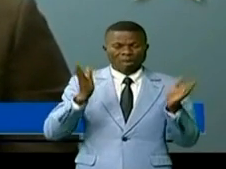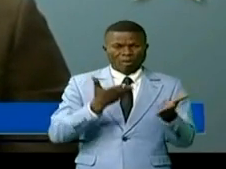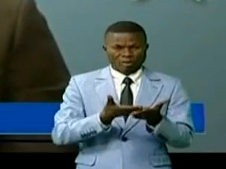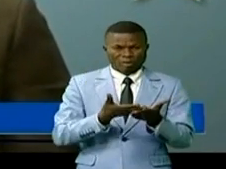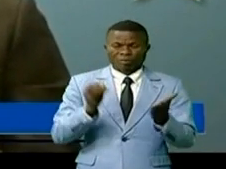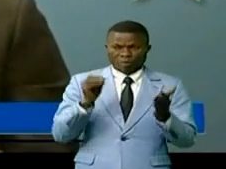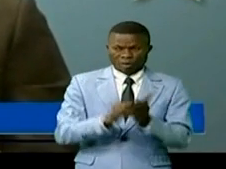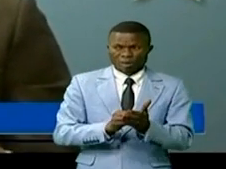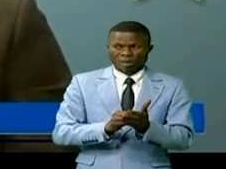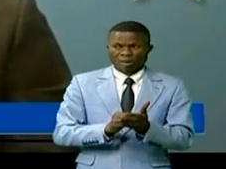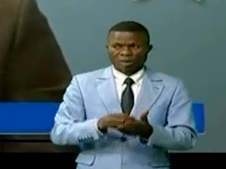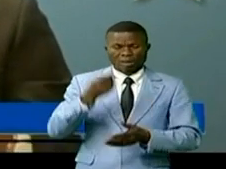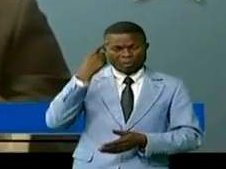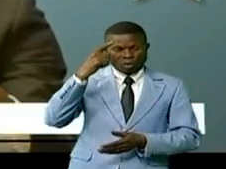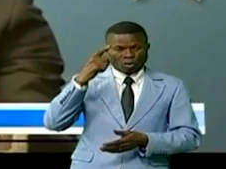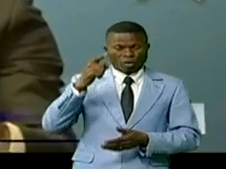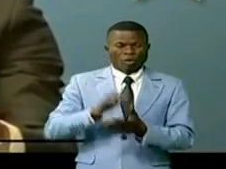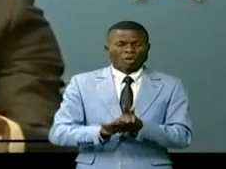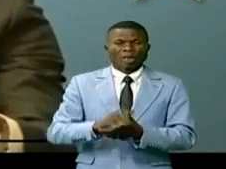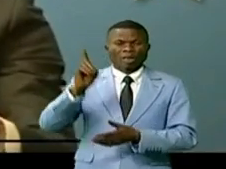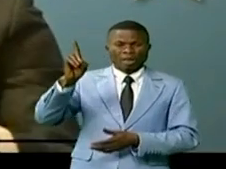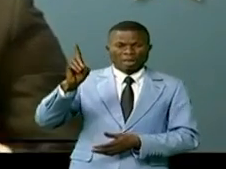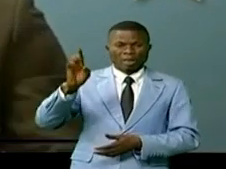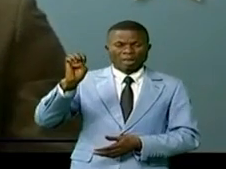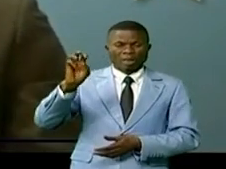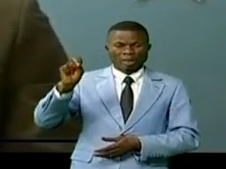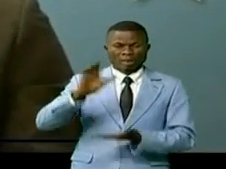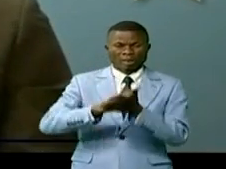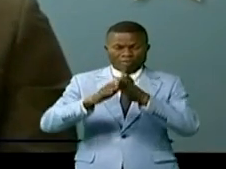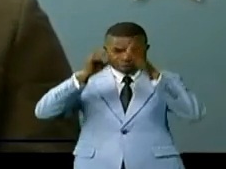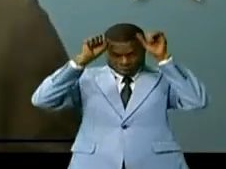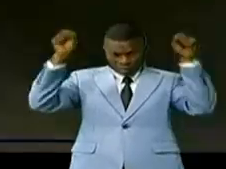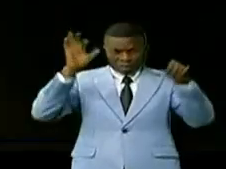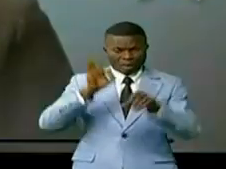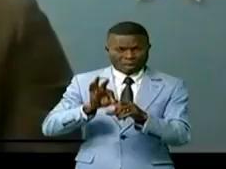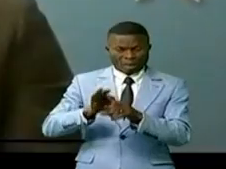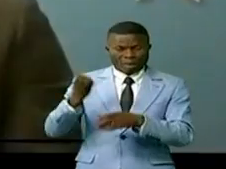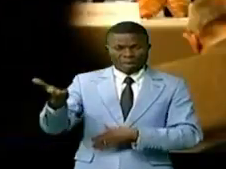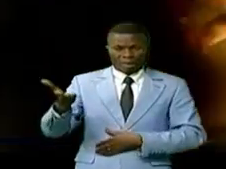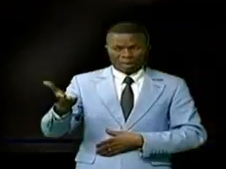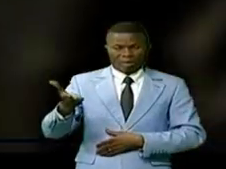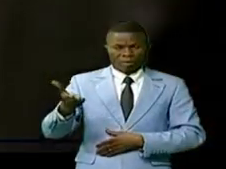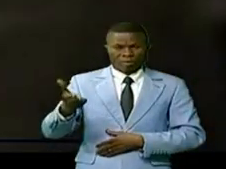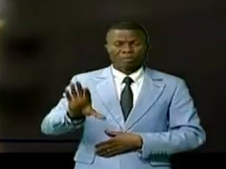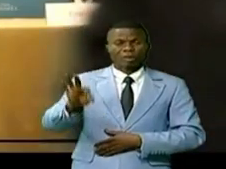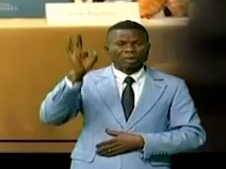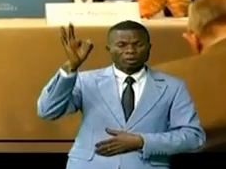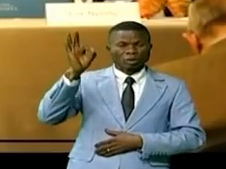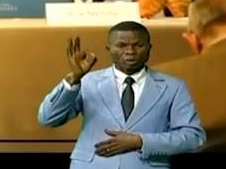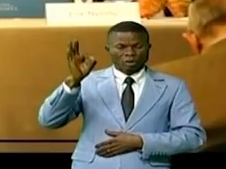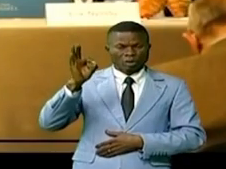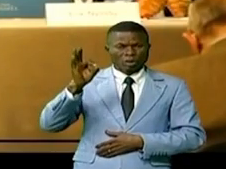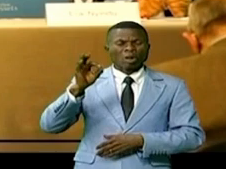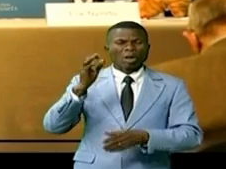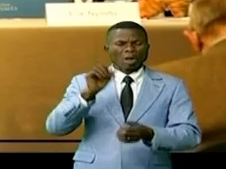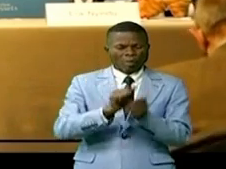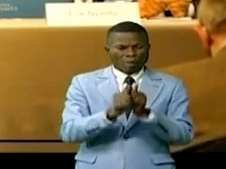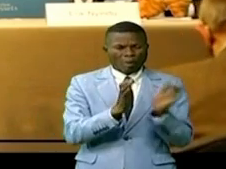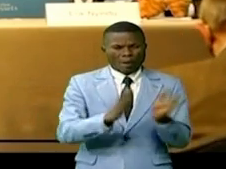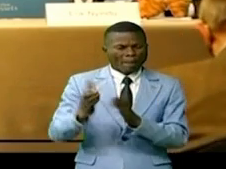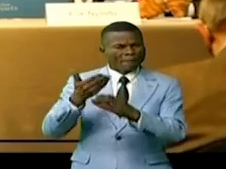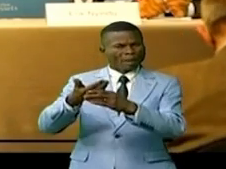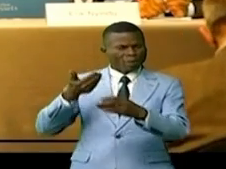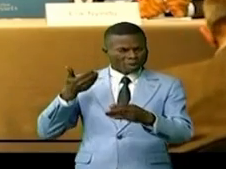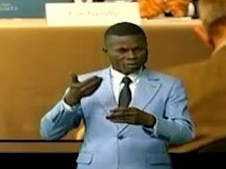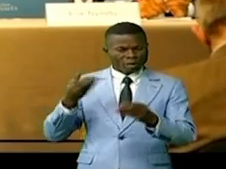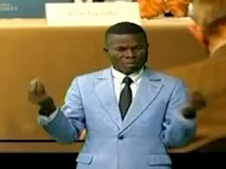Encore que pour que Kadima arrive là comme choix, il y a eu un processus en interne. Pourquoi on ne